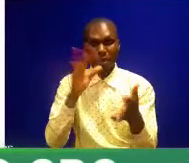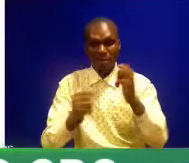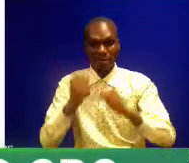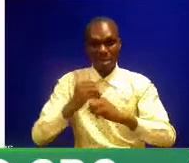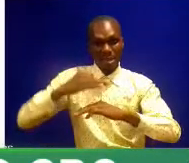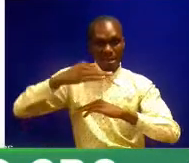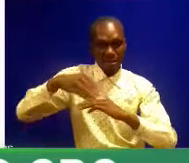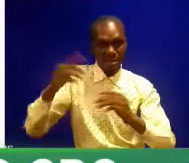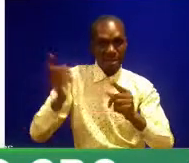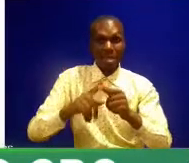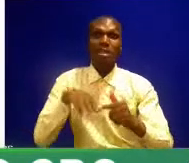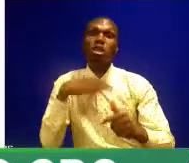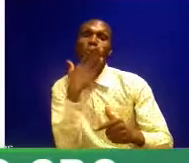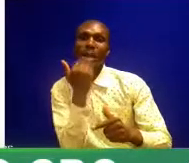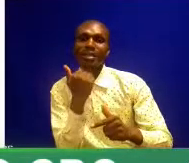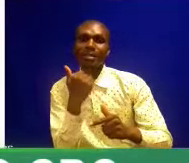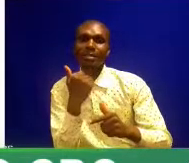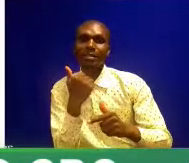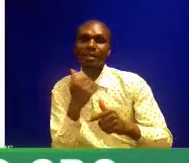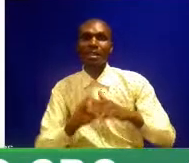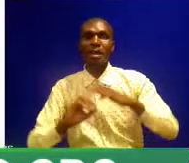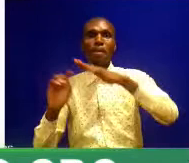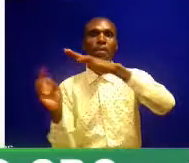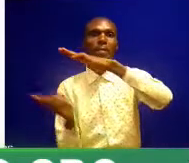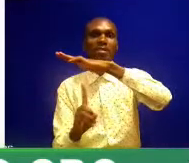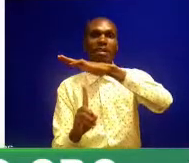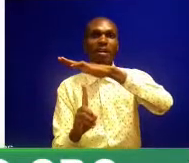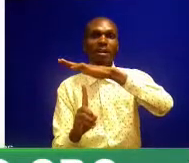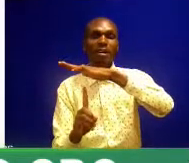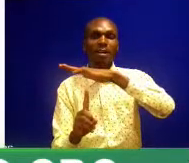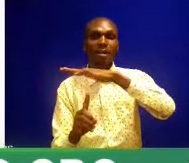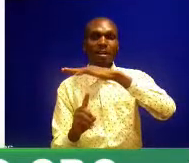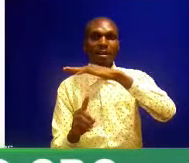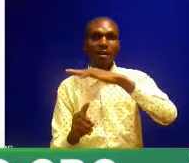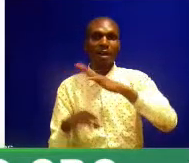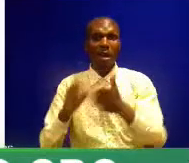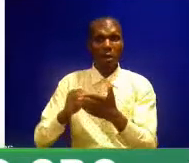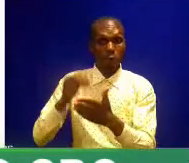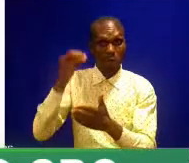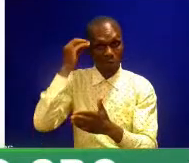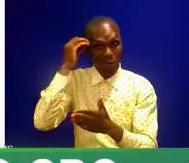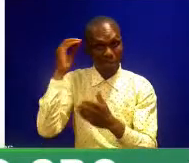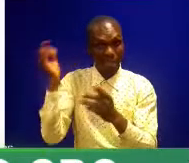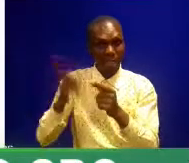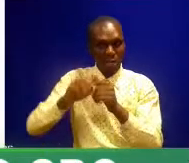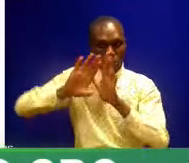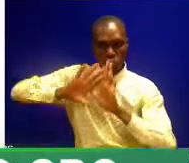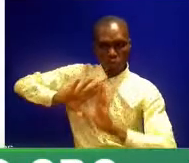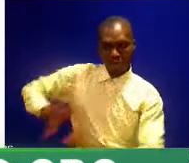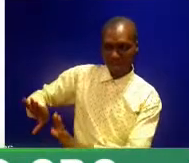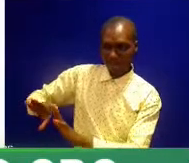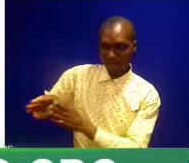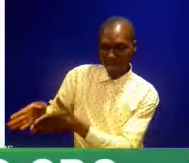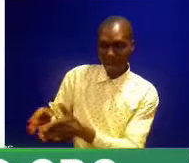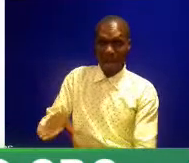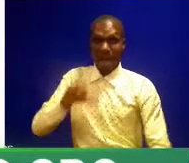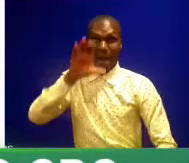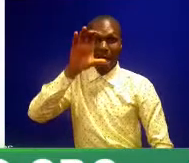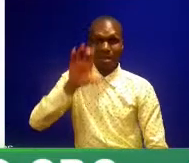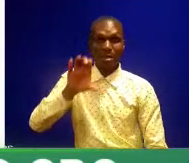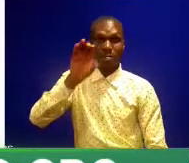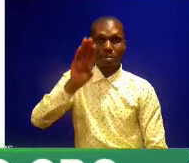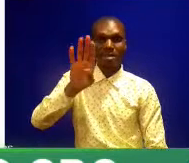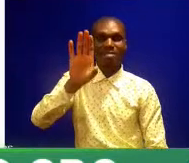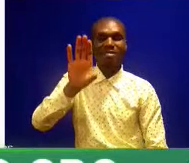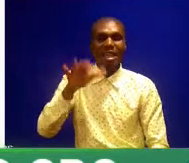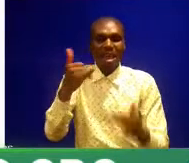konde ni goba muganiri umuwaziri we chisemi umoyia Ezekiel Machogu mbaki kubaruseli umorobelio CBC asekeli